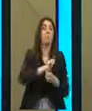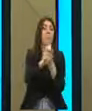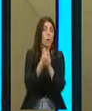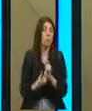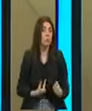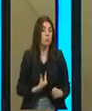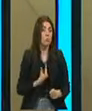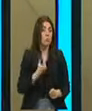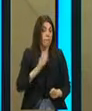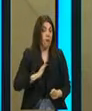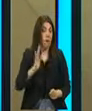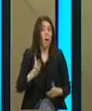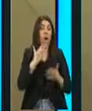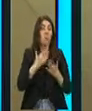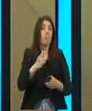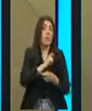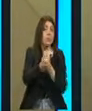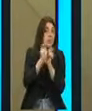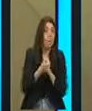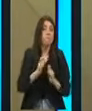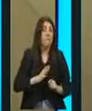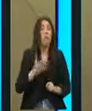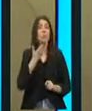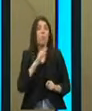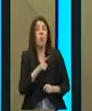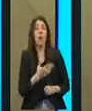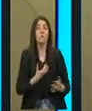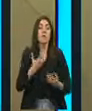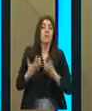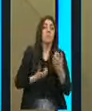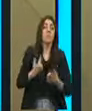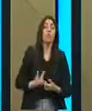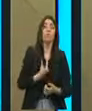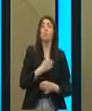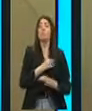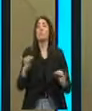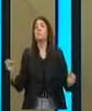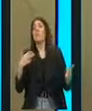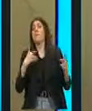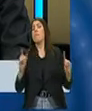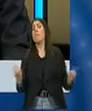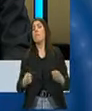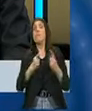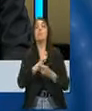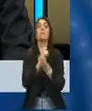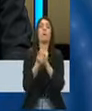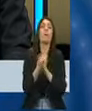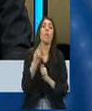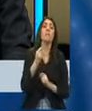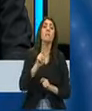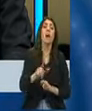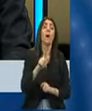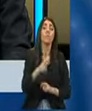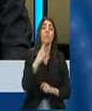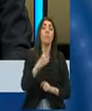umudu var. Ama acaba bu değişim yapılır mı yapılmaz mı kaygısı ya da umutsuzluğu olmamalı. Bu değişim yapılmalı. Bu değişim çok yönlü